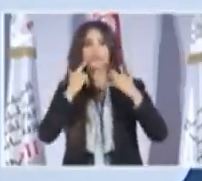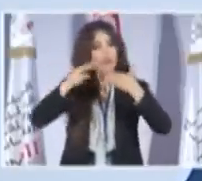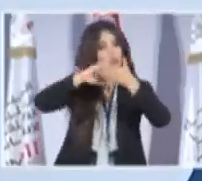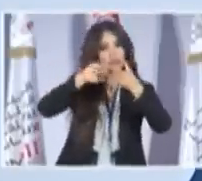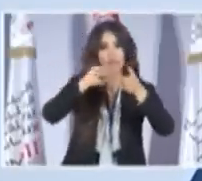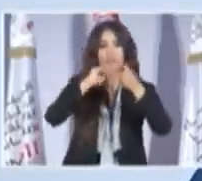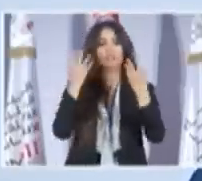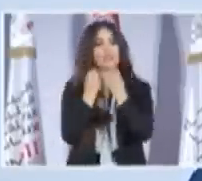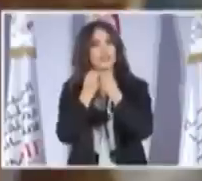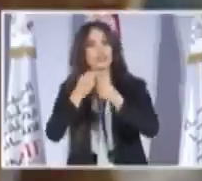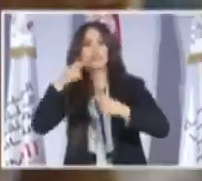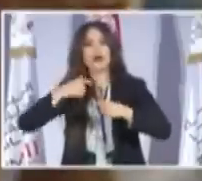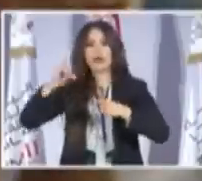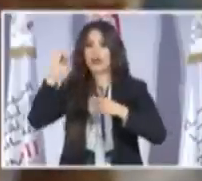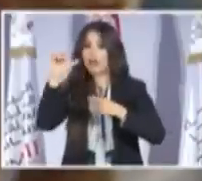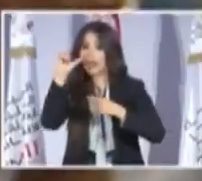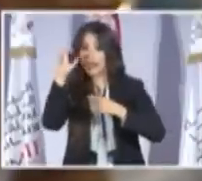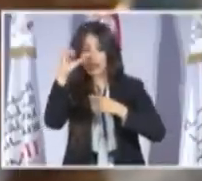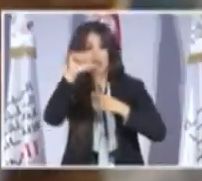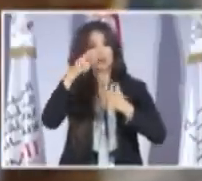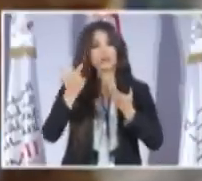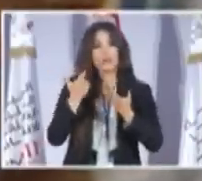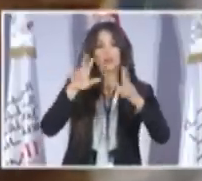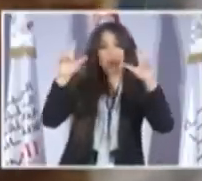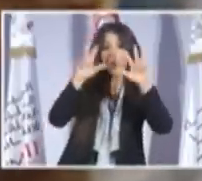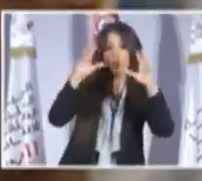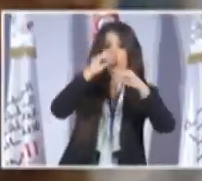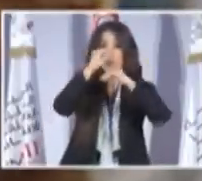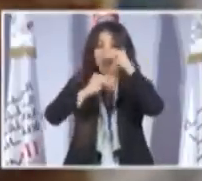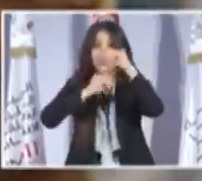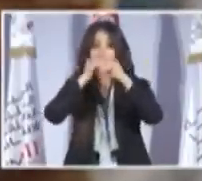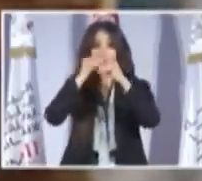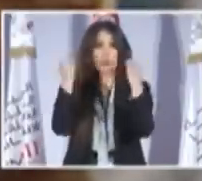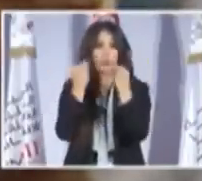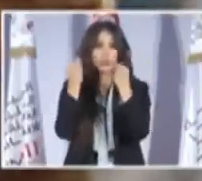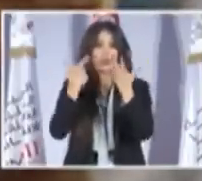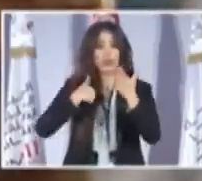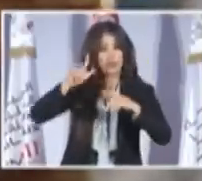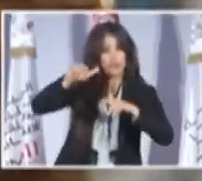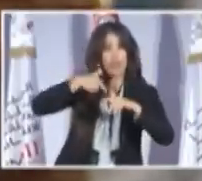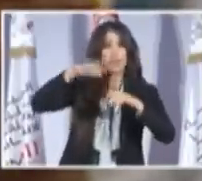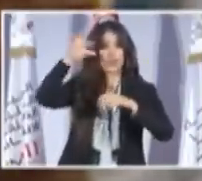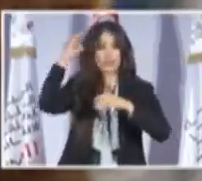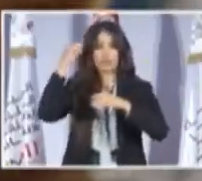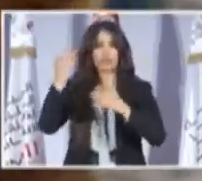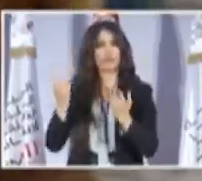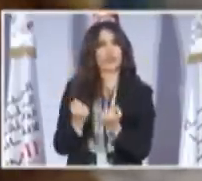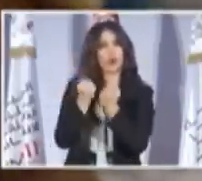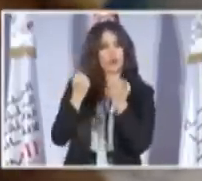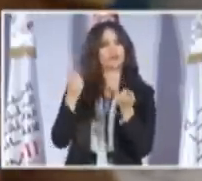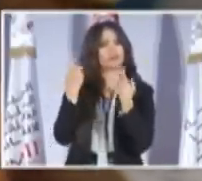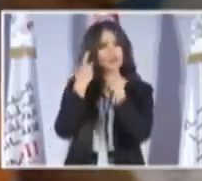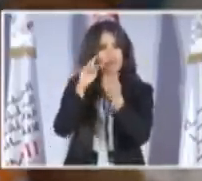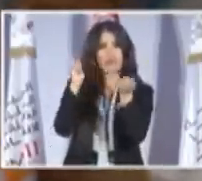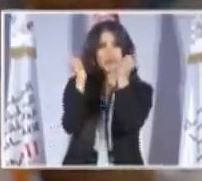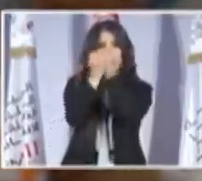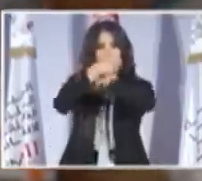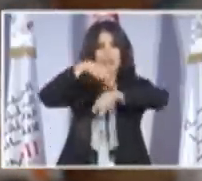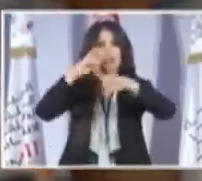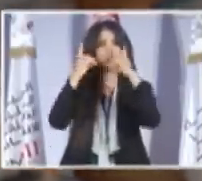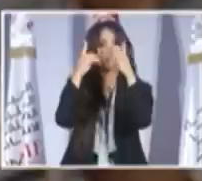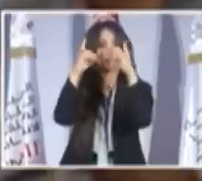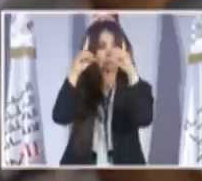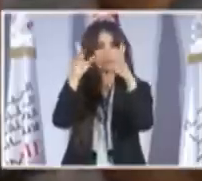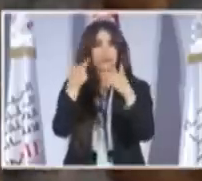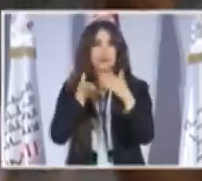لقاء لانه مش معقول وسائل الاعلام الدوليه مقيمه في تونس وساهمت في الانتقال الديمقراطي وقت اللي